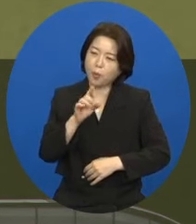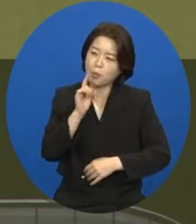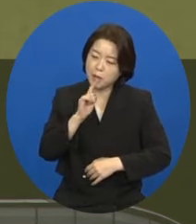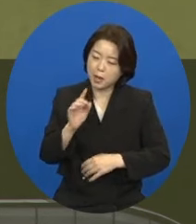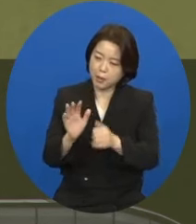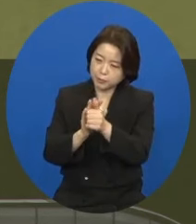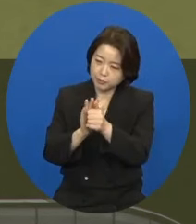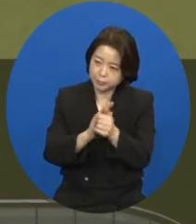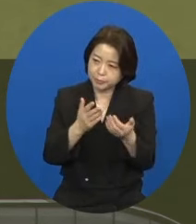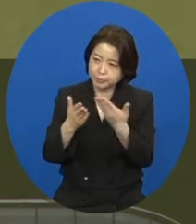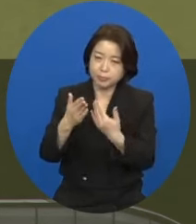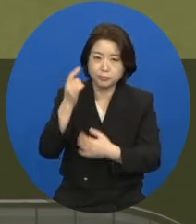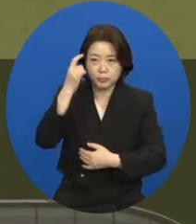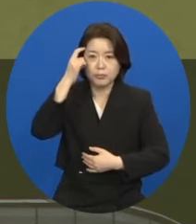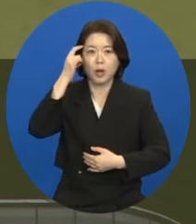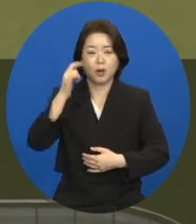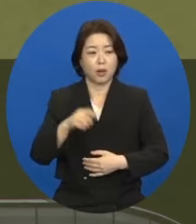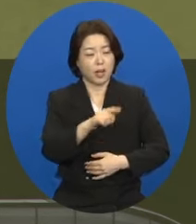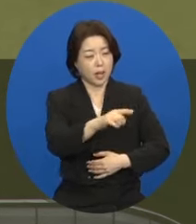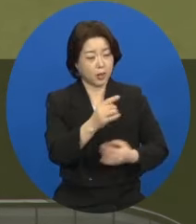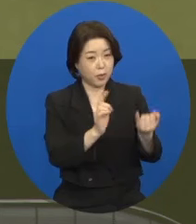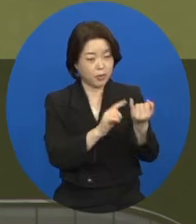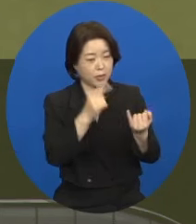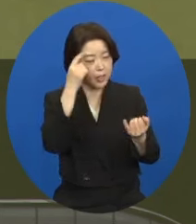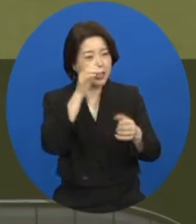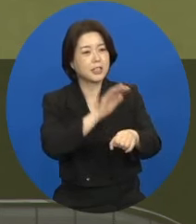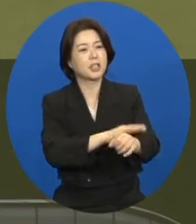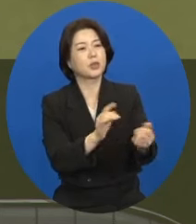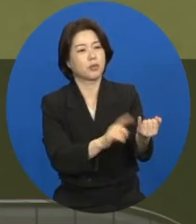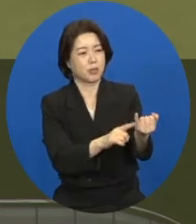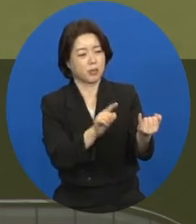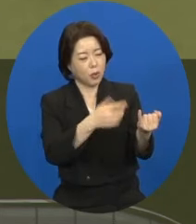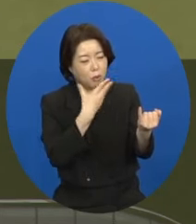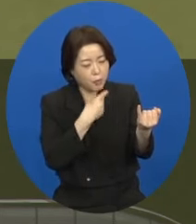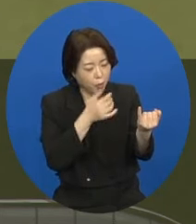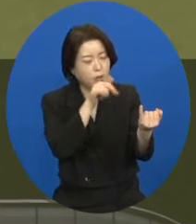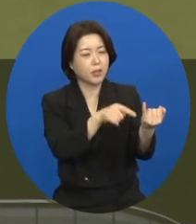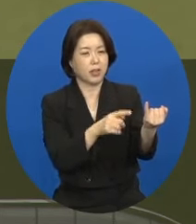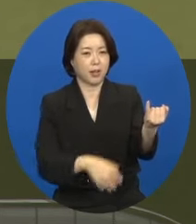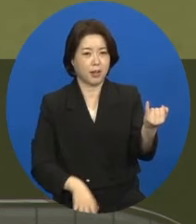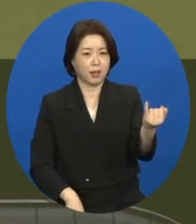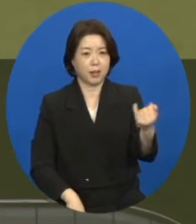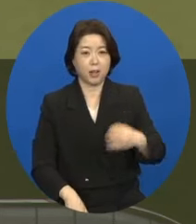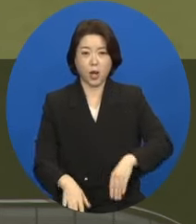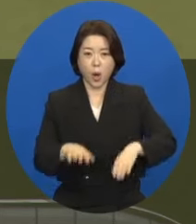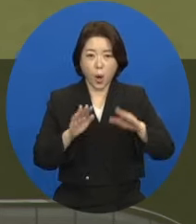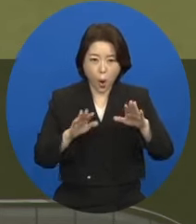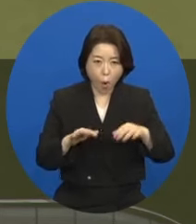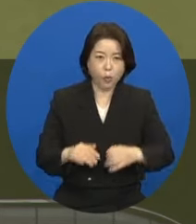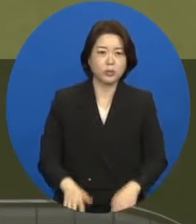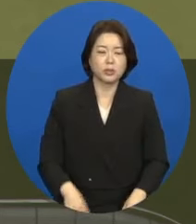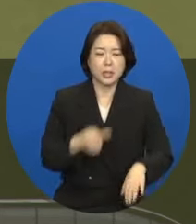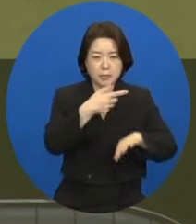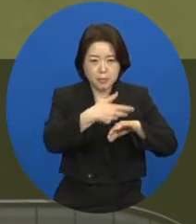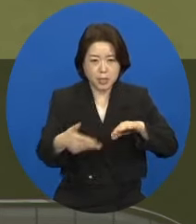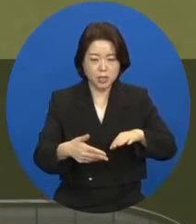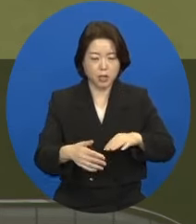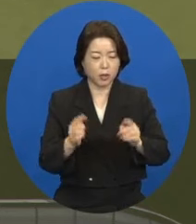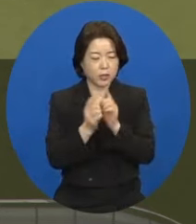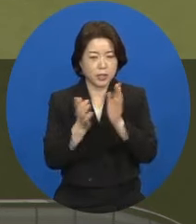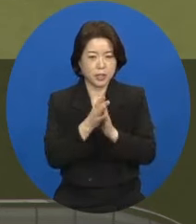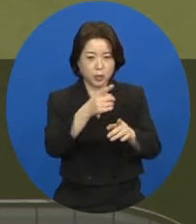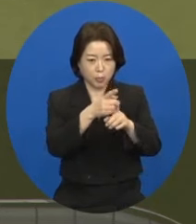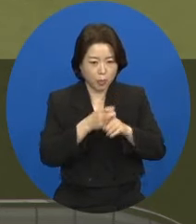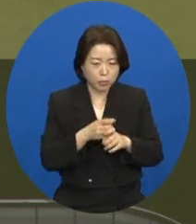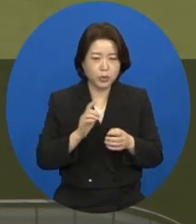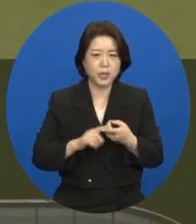라고 다윗이 칭찬하는 거예요. 너에게 복이 있을지로다. 오늘 내가 피를 흘릴 것과 친히 복수하는 것을 너가